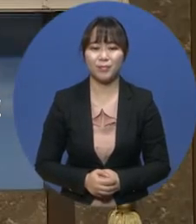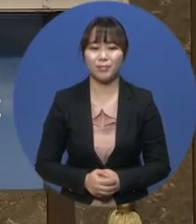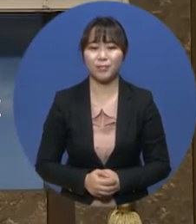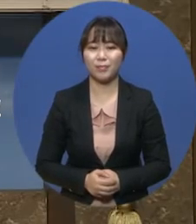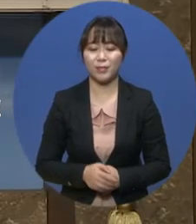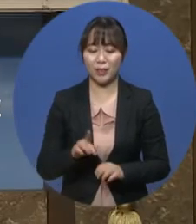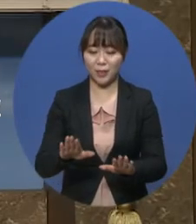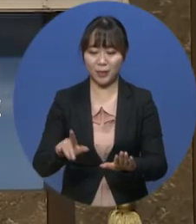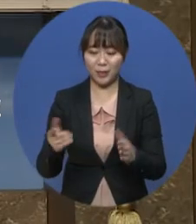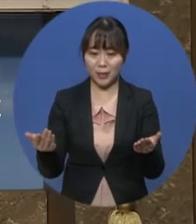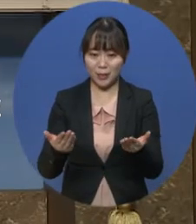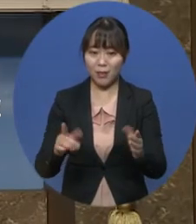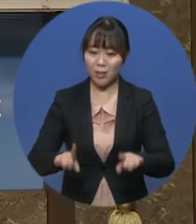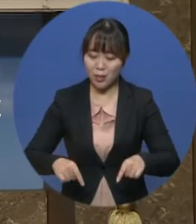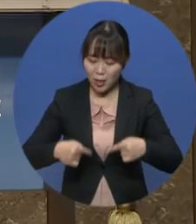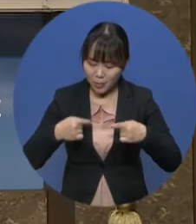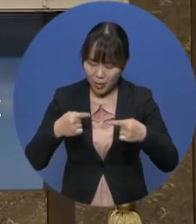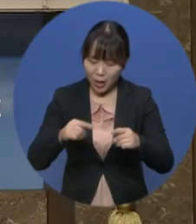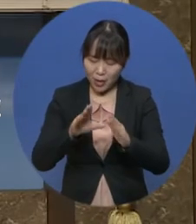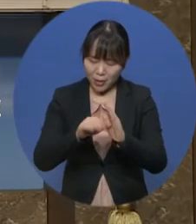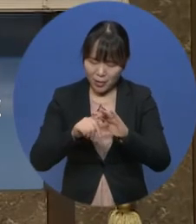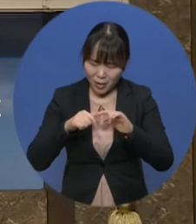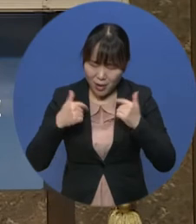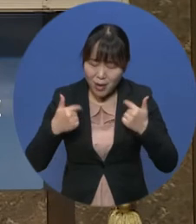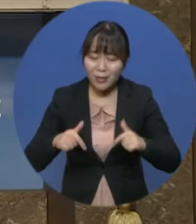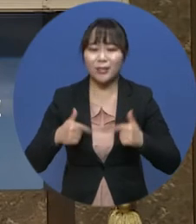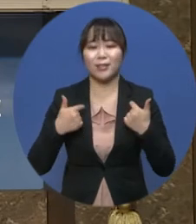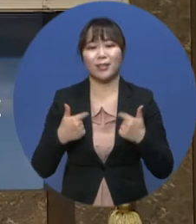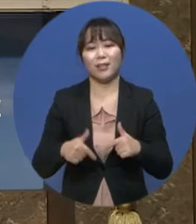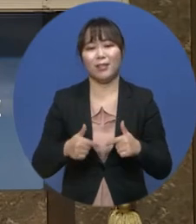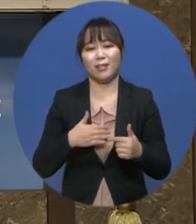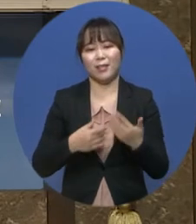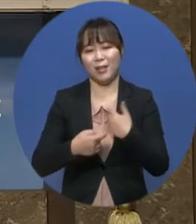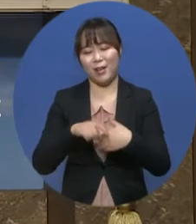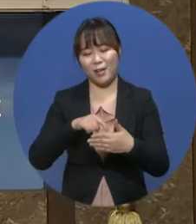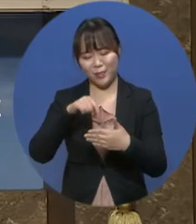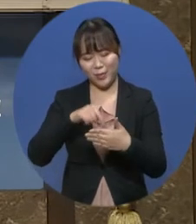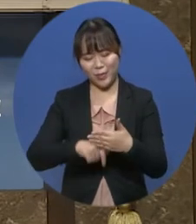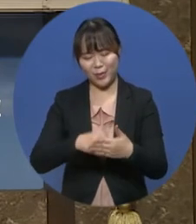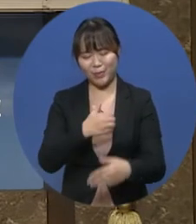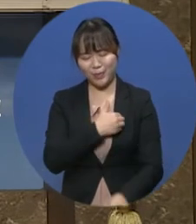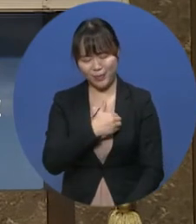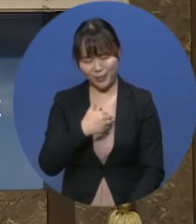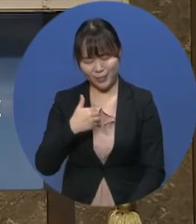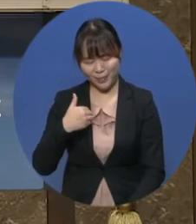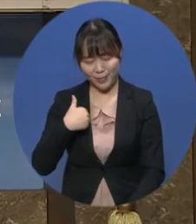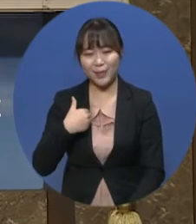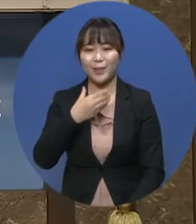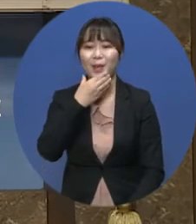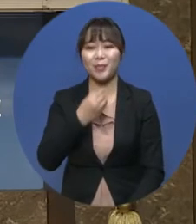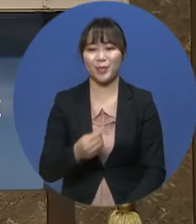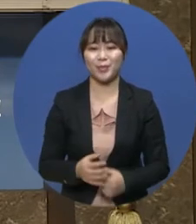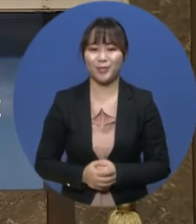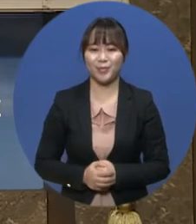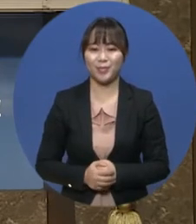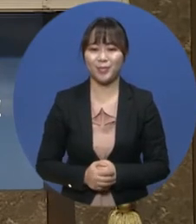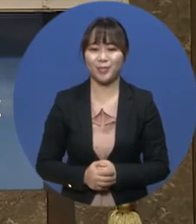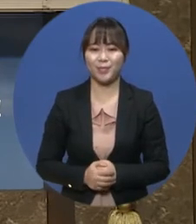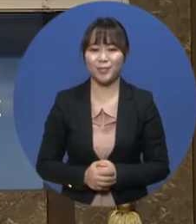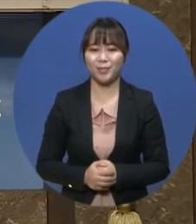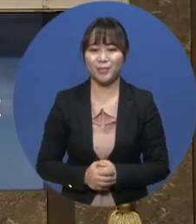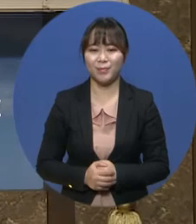이 일에 참여할 때마다 늘 가슴은 아주 뿌듯하고 행복합니다 예 아